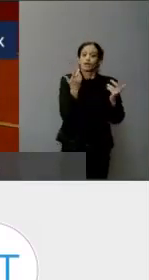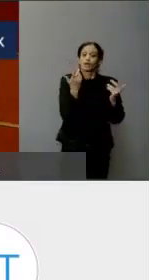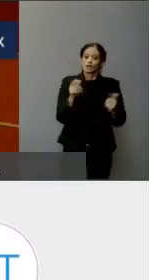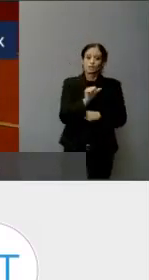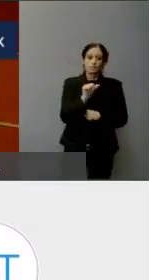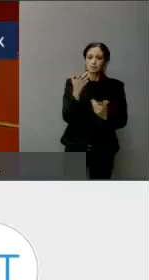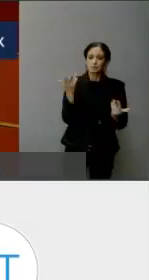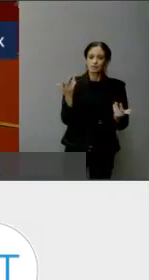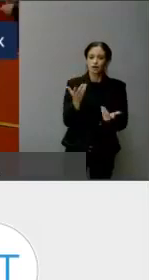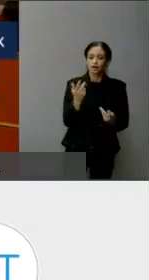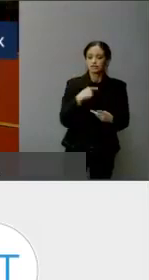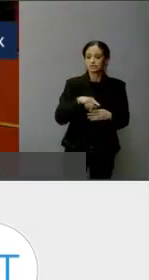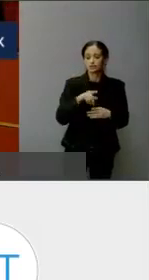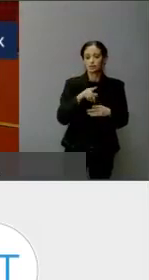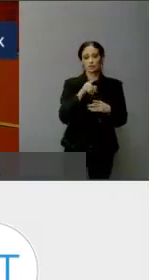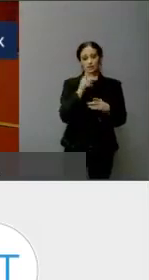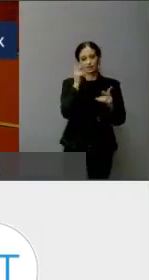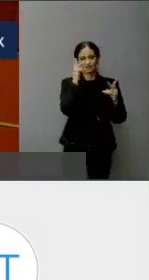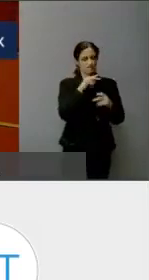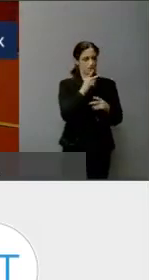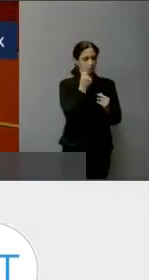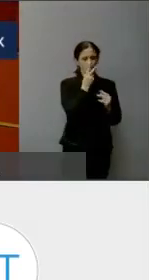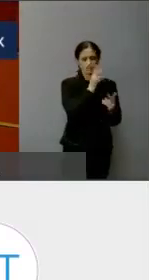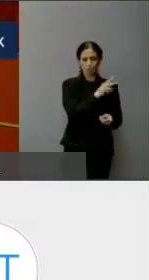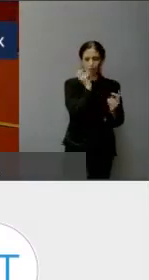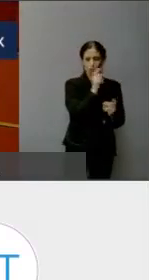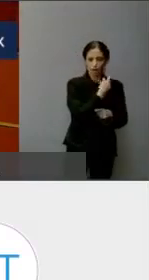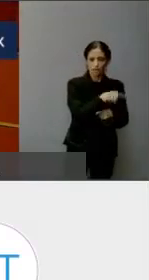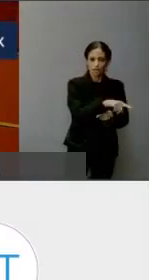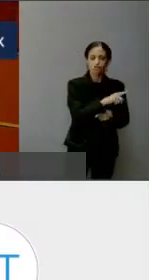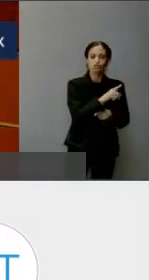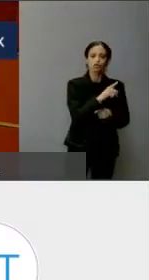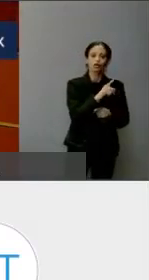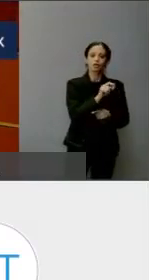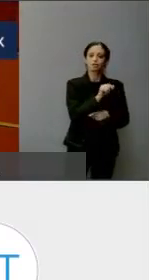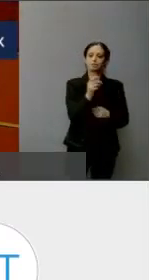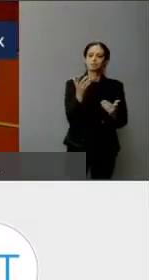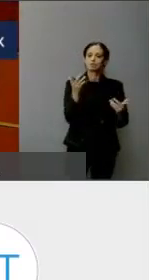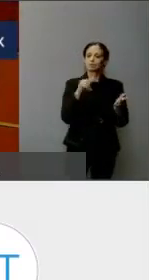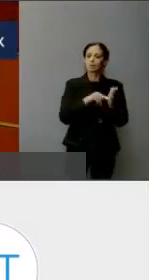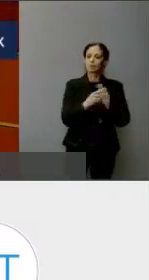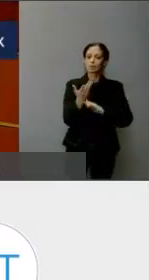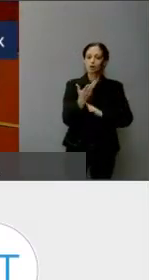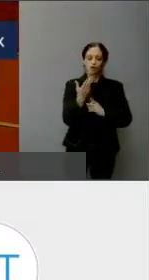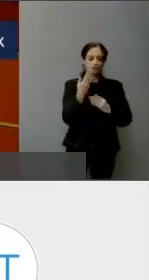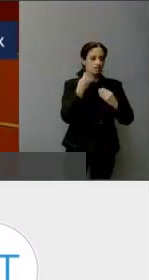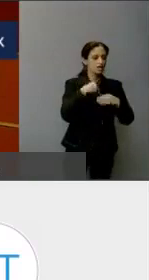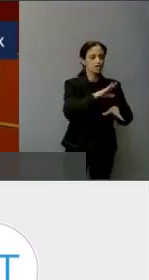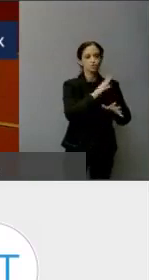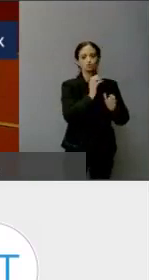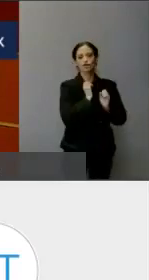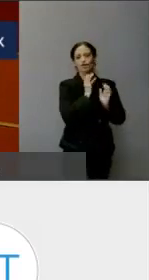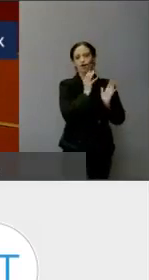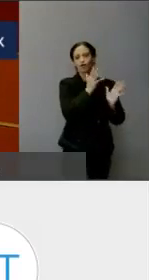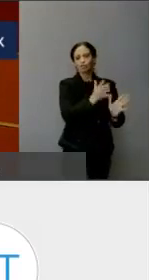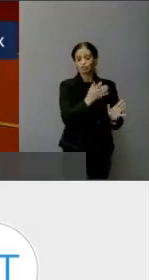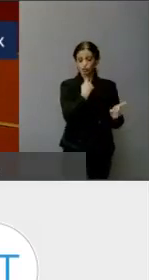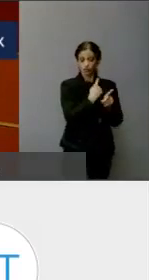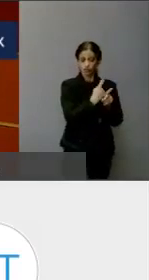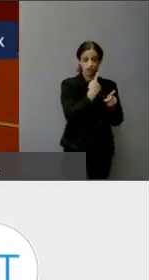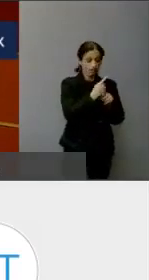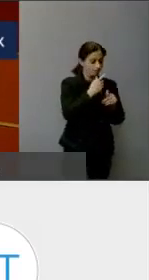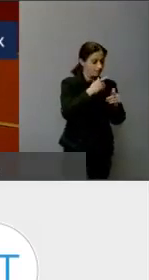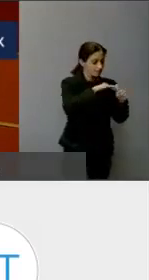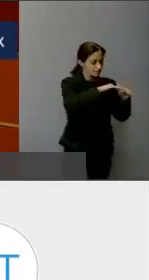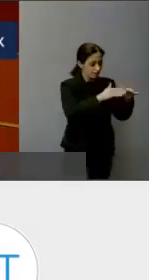questa speculazione perché disperazione si tratta è la rinuncia ad ogni volontà e ad ogni dovere di pianificare il territorio da parte